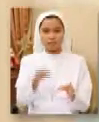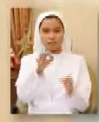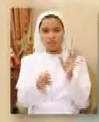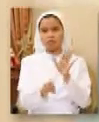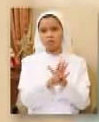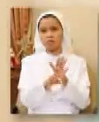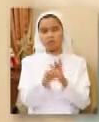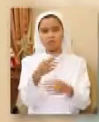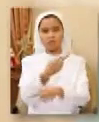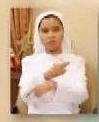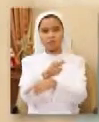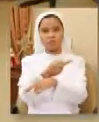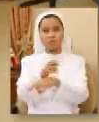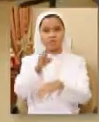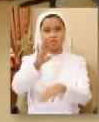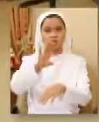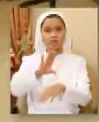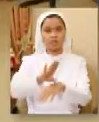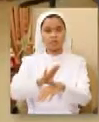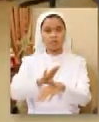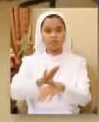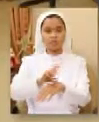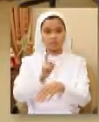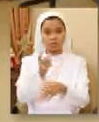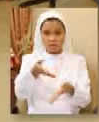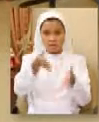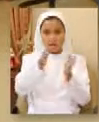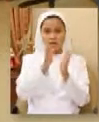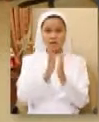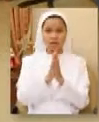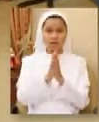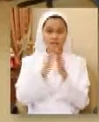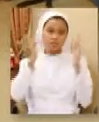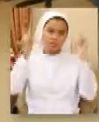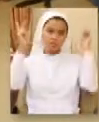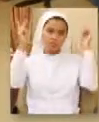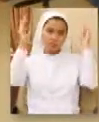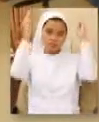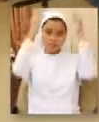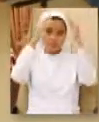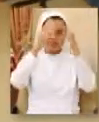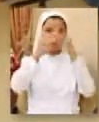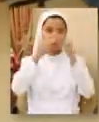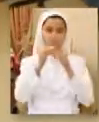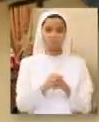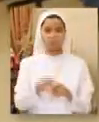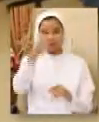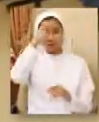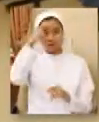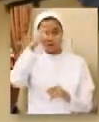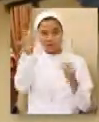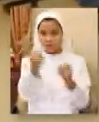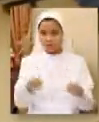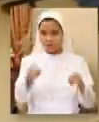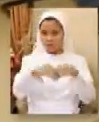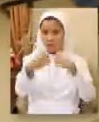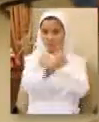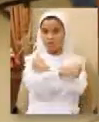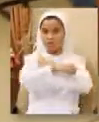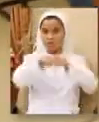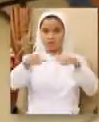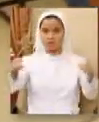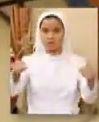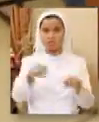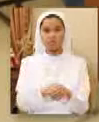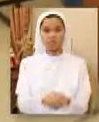yung church? Kailangan po magpaalam din sa obispo. Yes, kailangan magpaalam. Kasi yung altar itself, parang meron may relic. Meron tayong mga